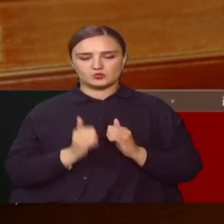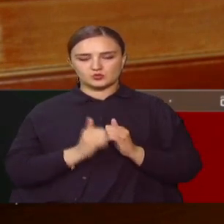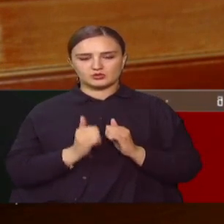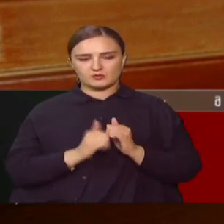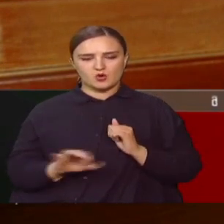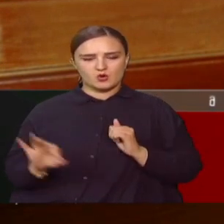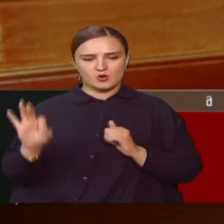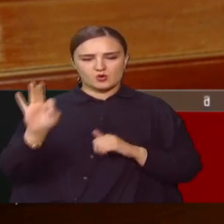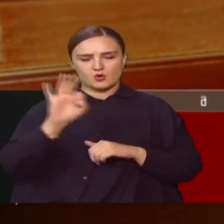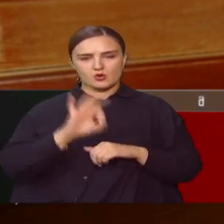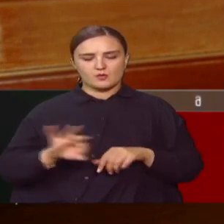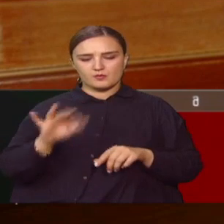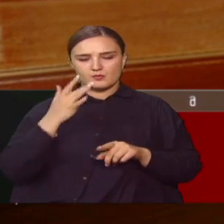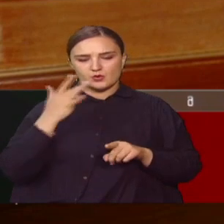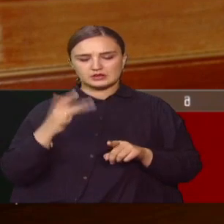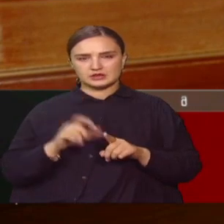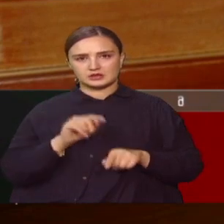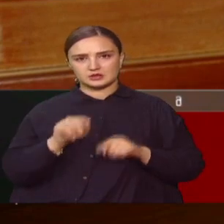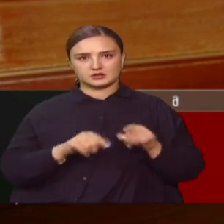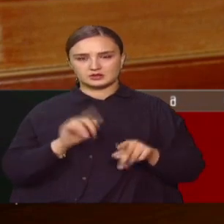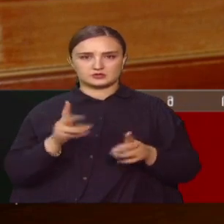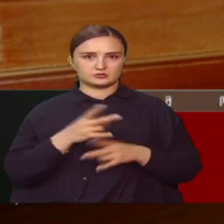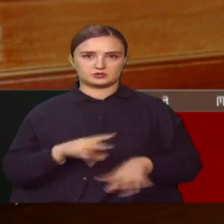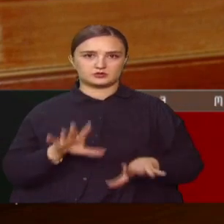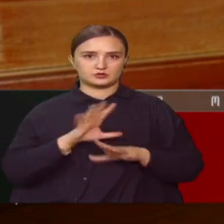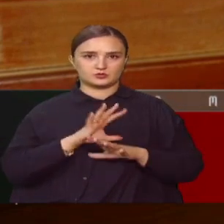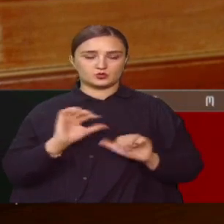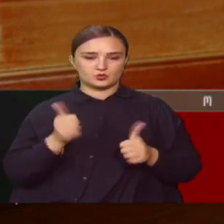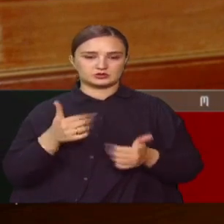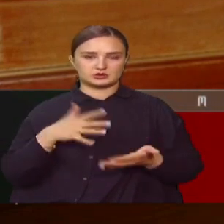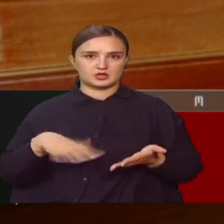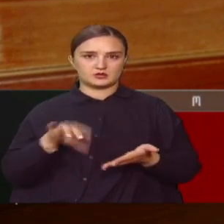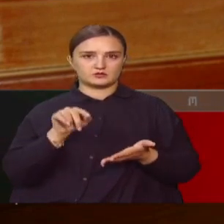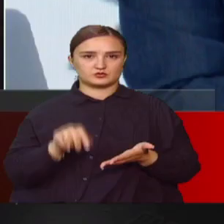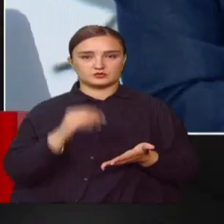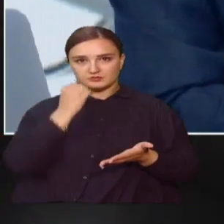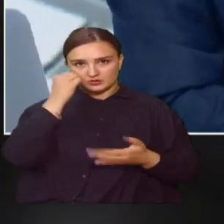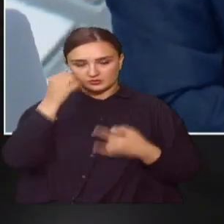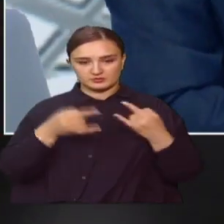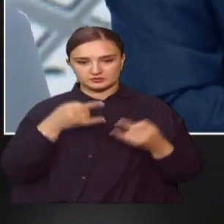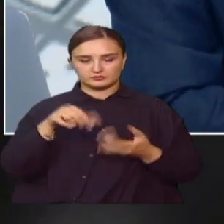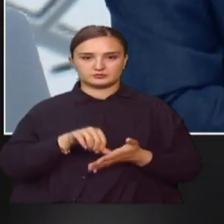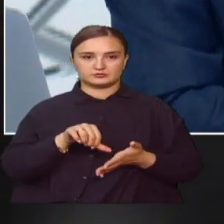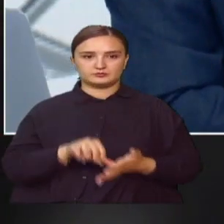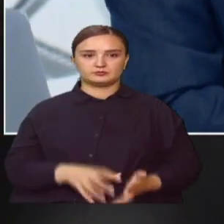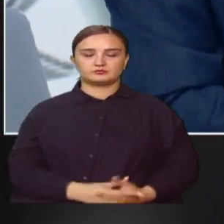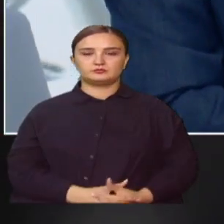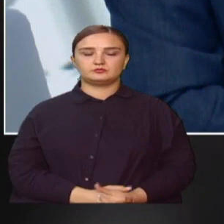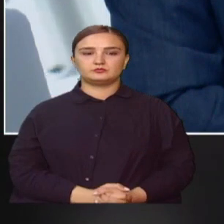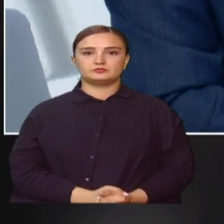politicuri, asa tkvat, speculații, sagani are cu voi la pili, rogor sa cartelul. Matloba gata se mașimu na cile obisnuis.